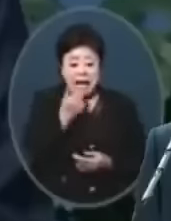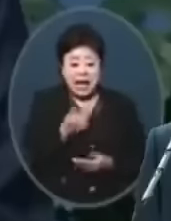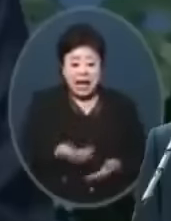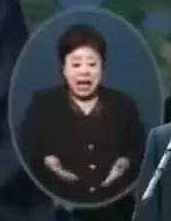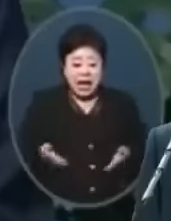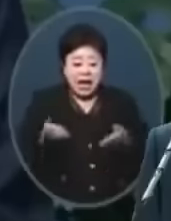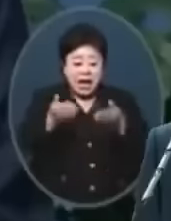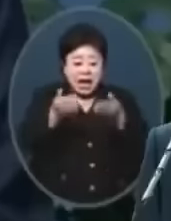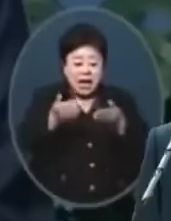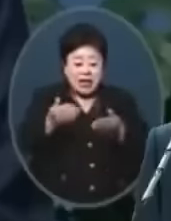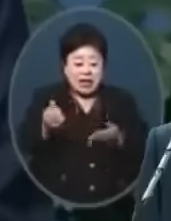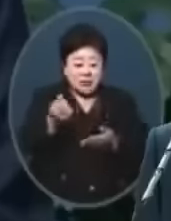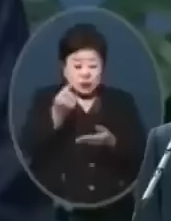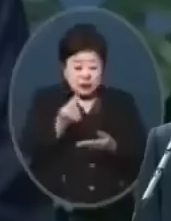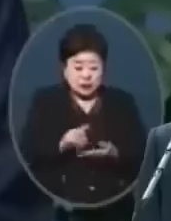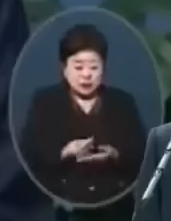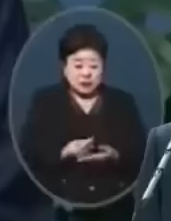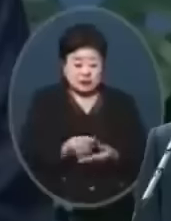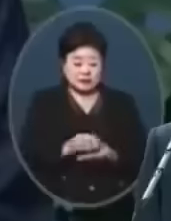향을 담은